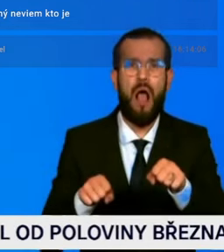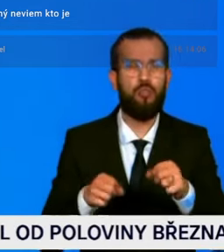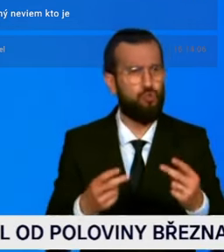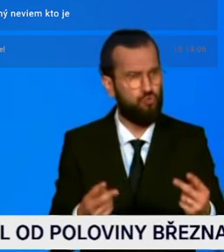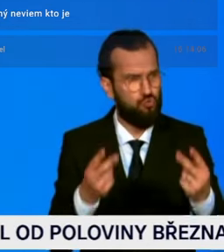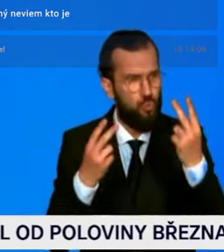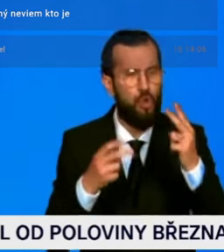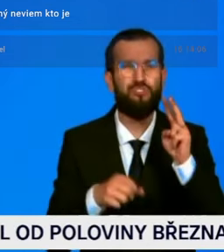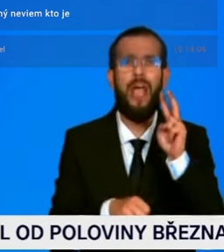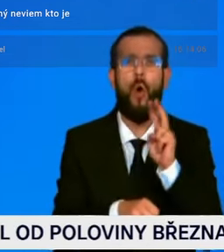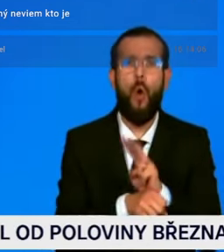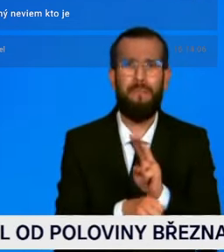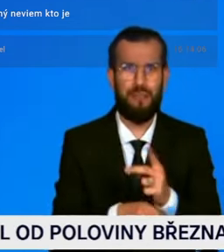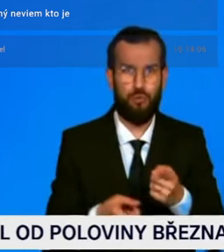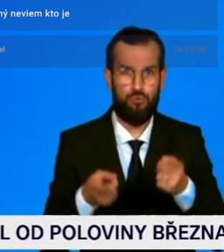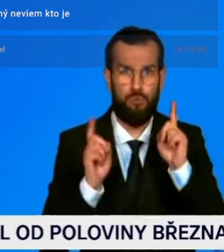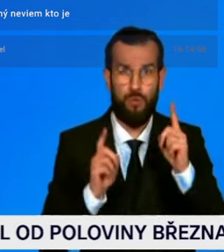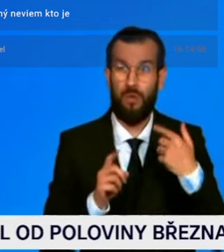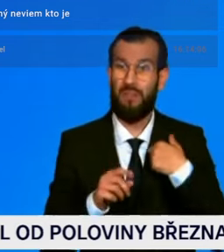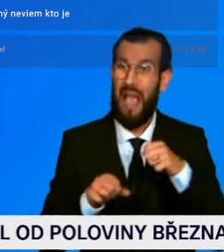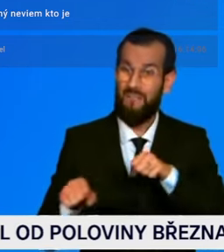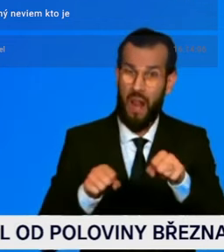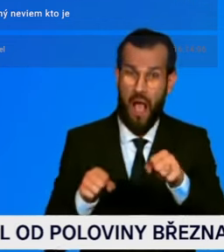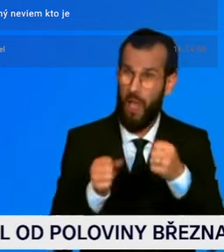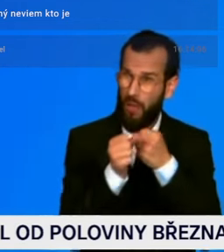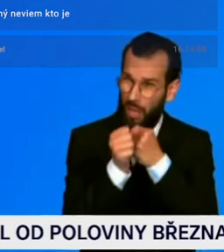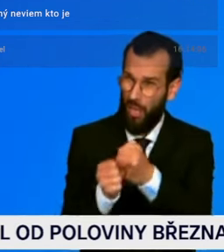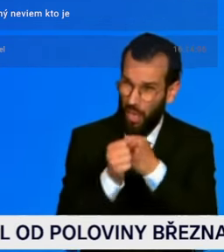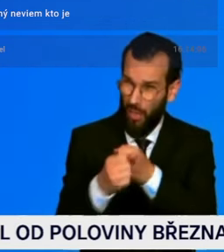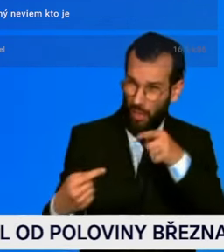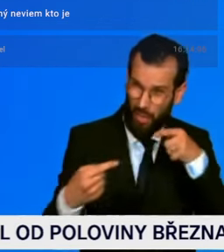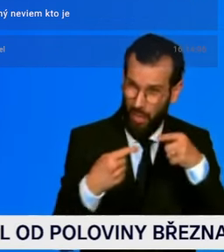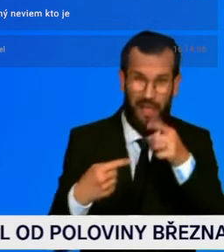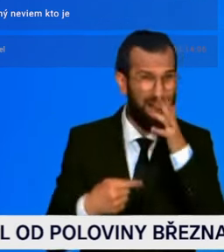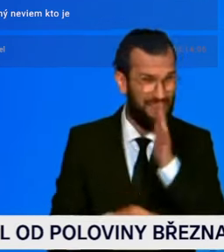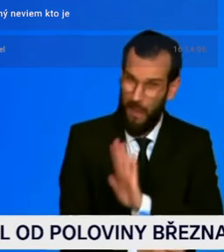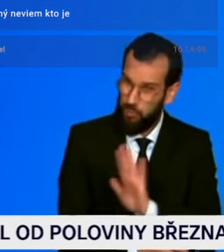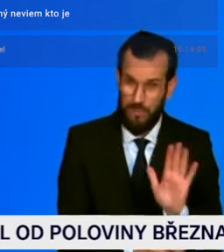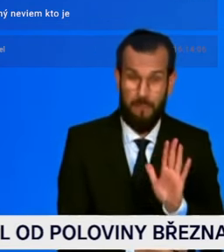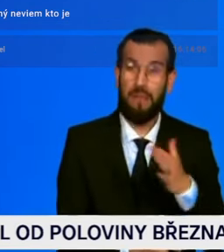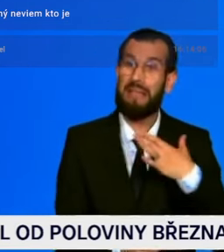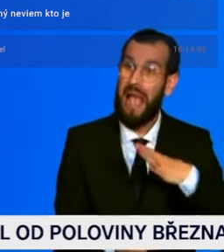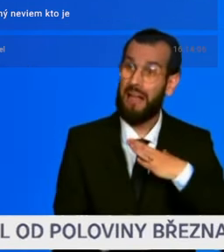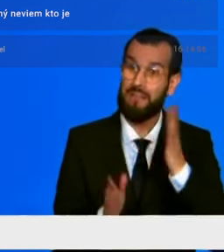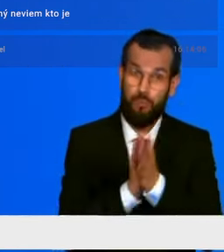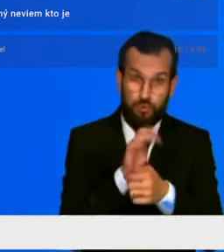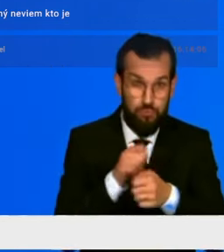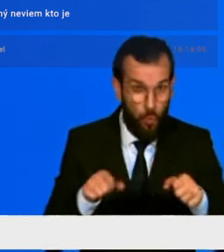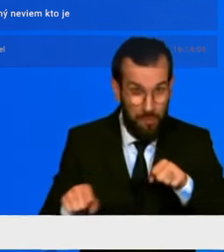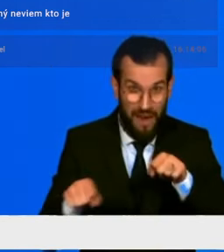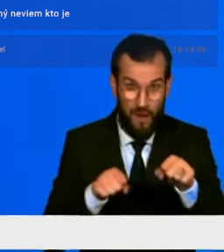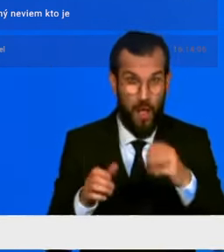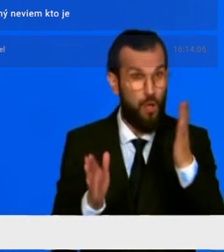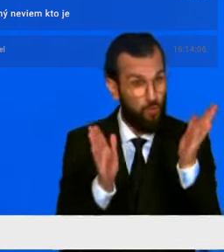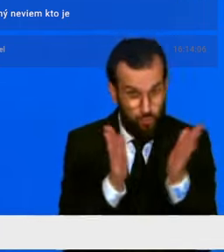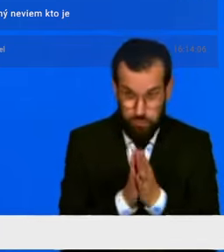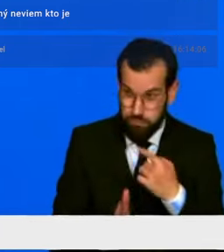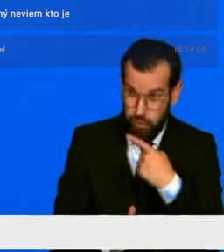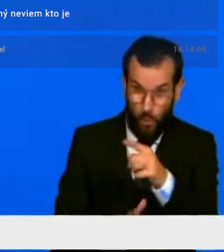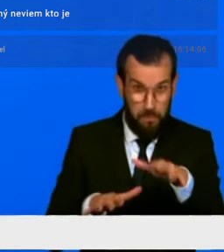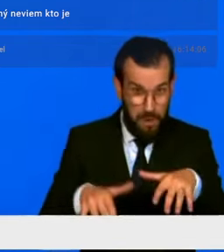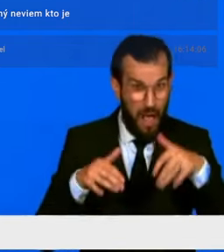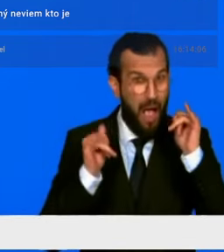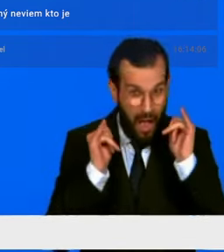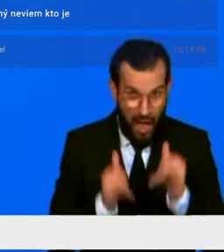opatrenia pre Slovensko tu ja s vládou nebudem bojovať to je úplne naopak tu budem ja s vládou spolupracovať budem spolupracovať aj s vami s parlamentom pán